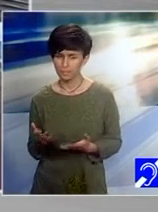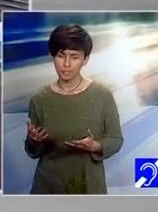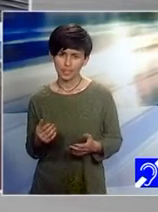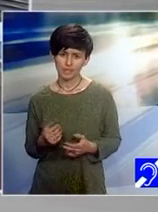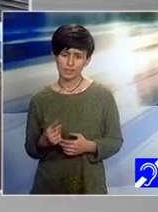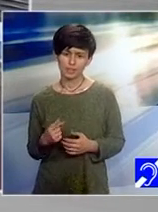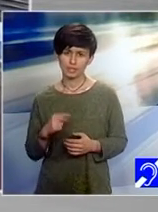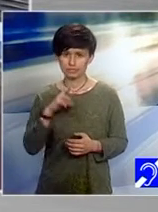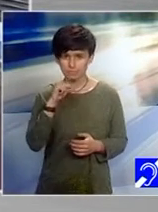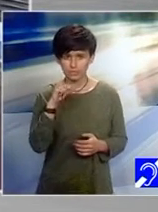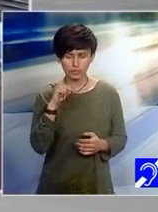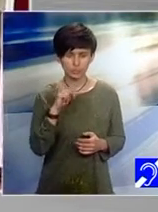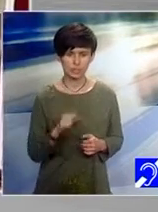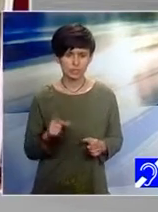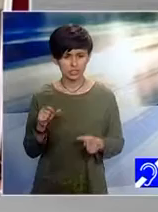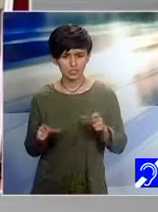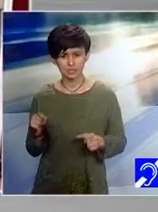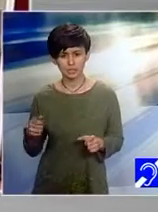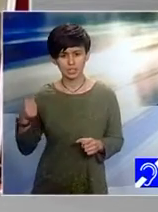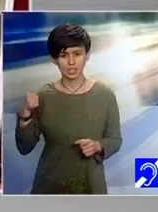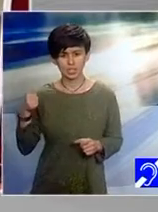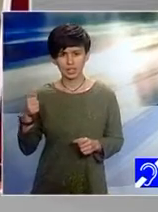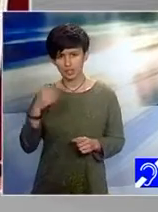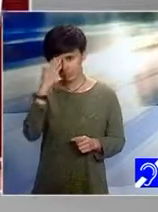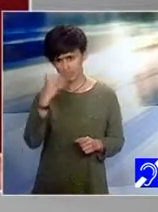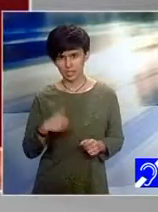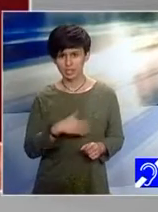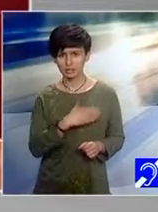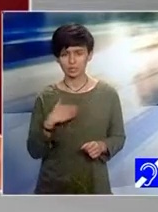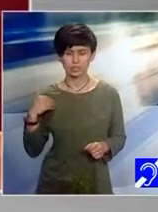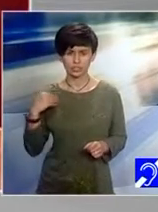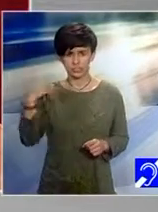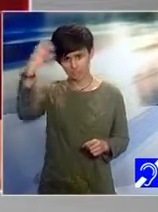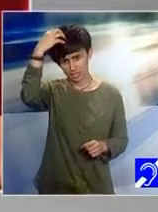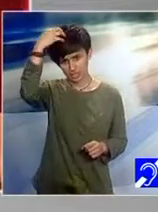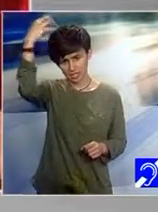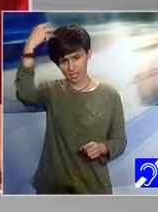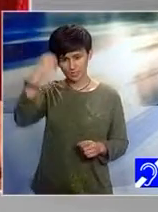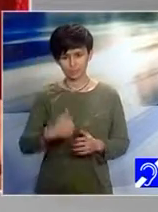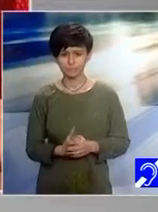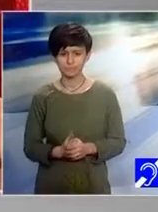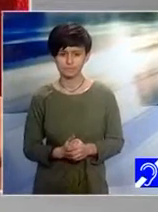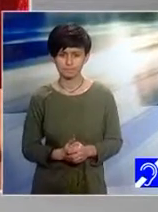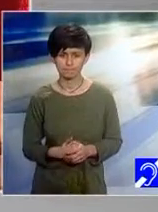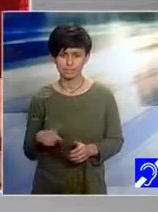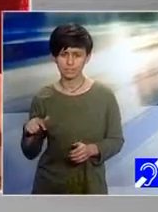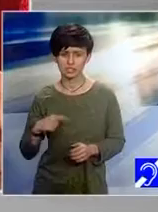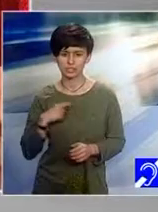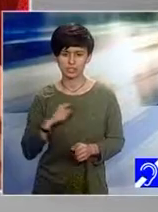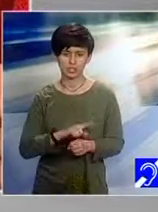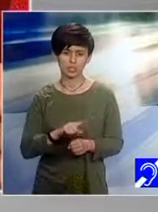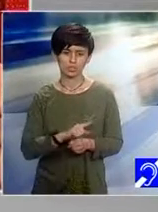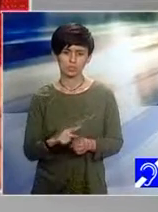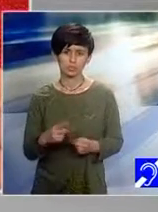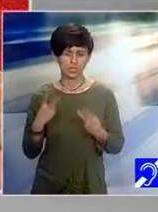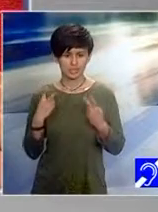în care este vorba despre armenii catolici din regat. Asta este cel mai interesant lucru, pentru că noi